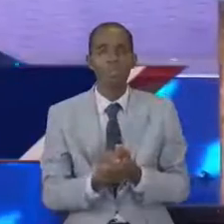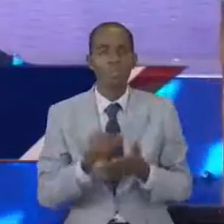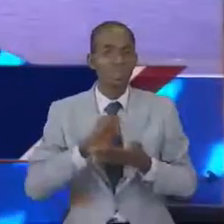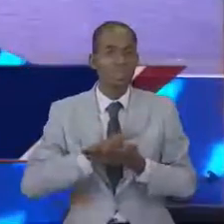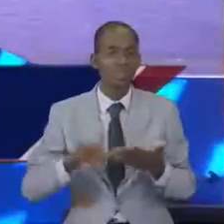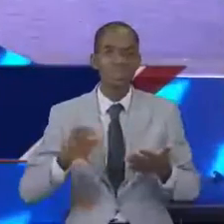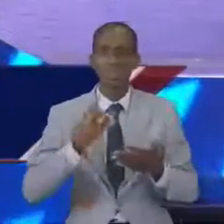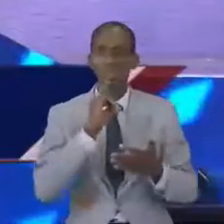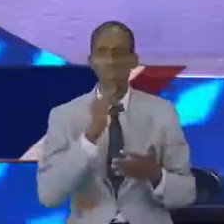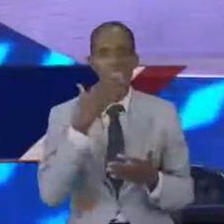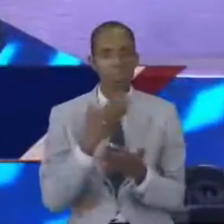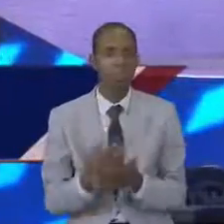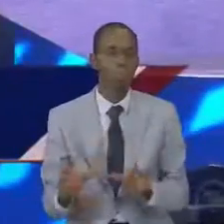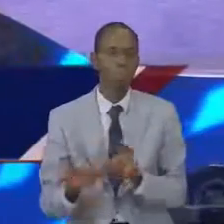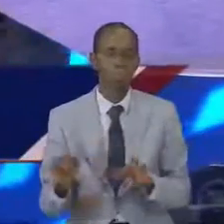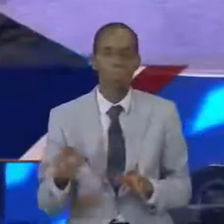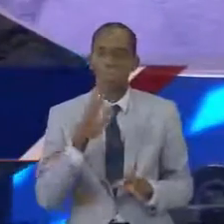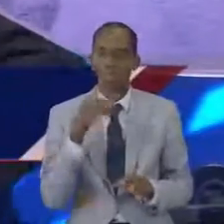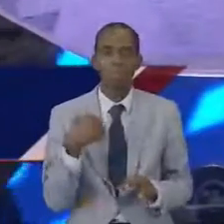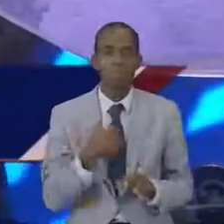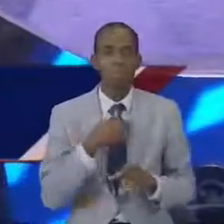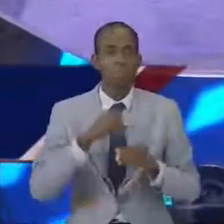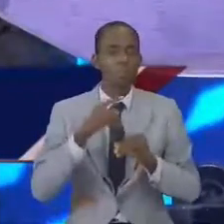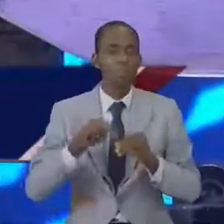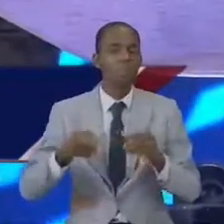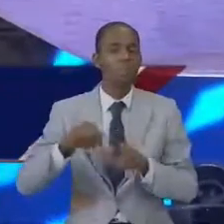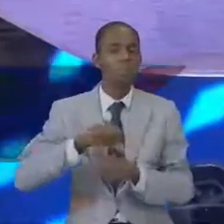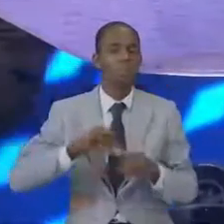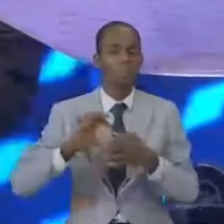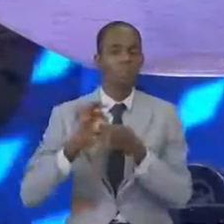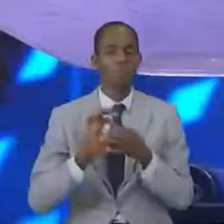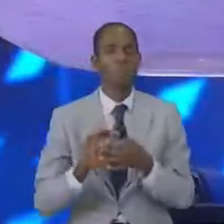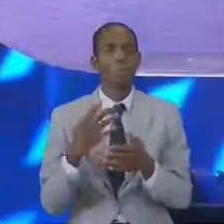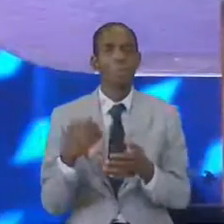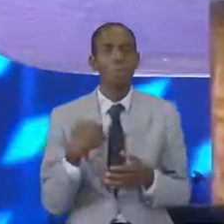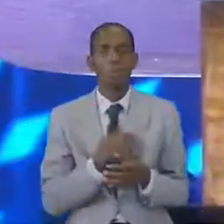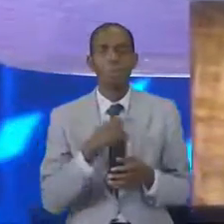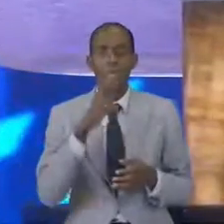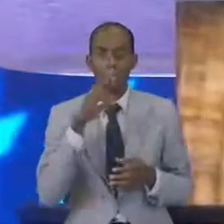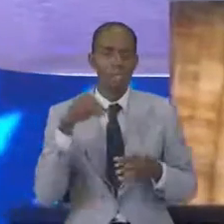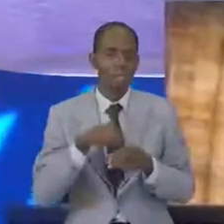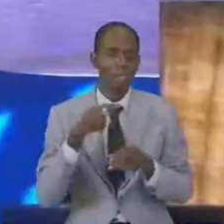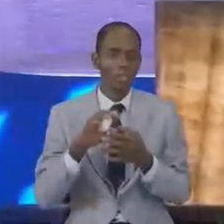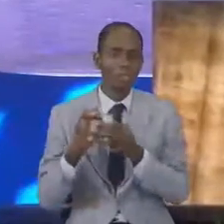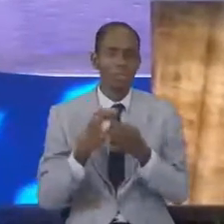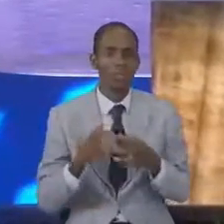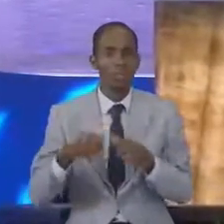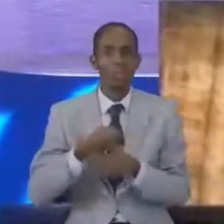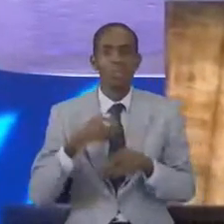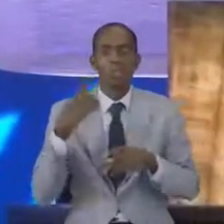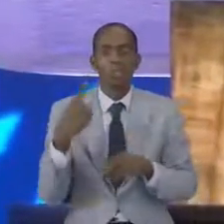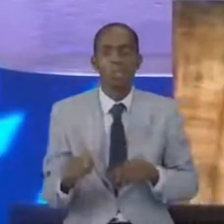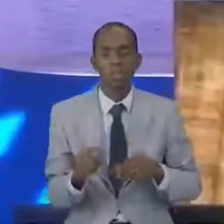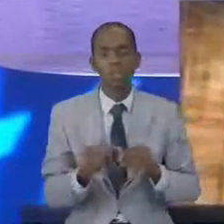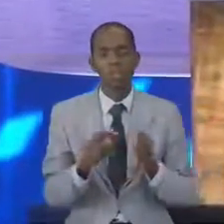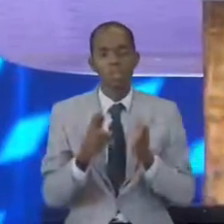faisons le bien somme nous dans la communion et nous sommes tellement impliqués dans la communion le résultat de cela